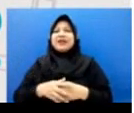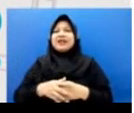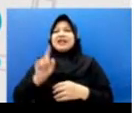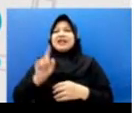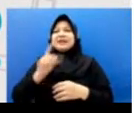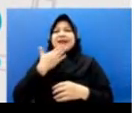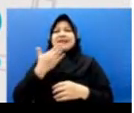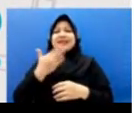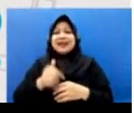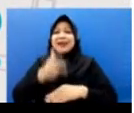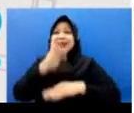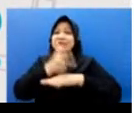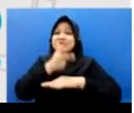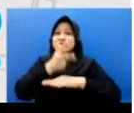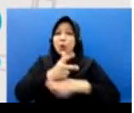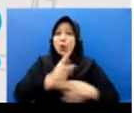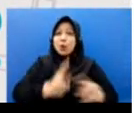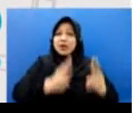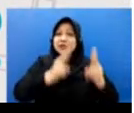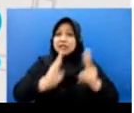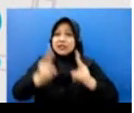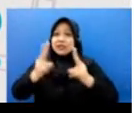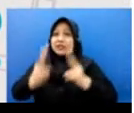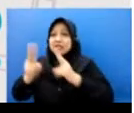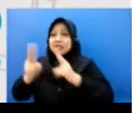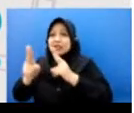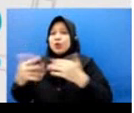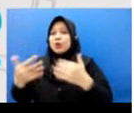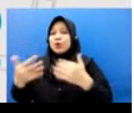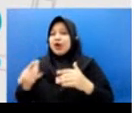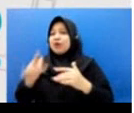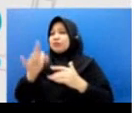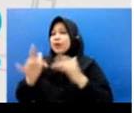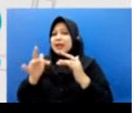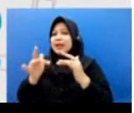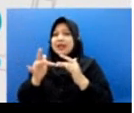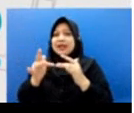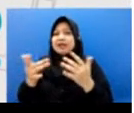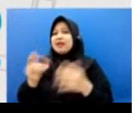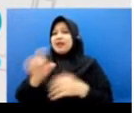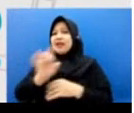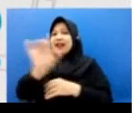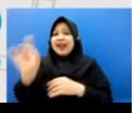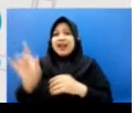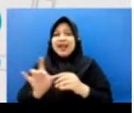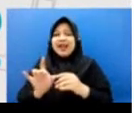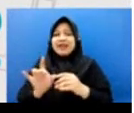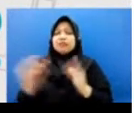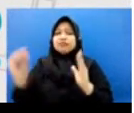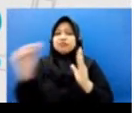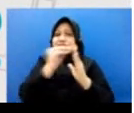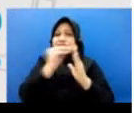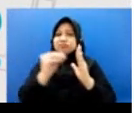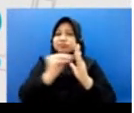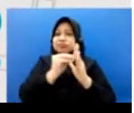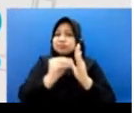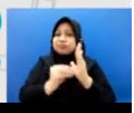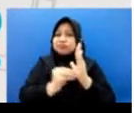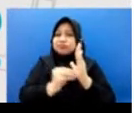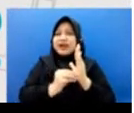saya membuat banyak link menuju Telegram dan sebagainya. Jadi itu mungkin lebih kepada levelnya